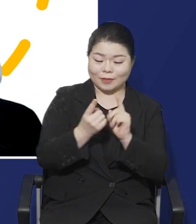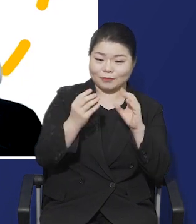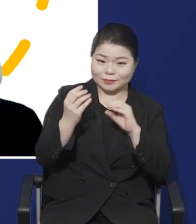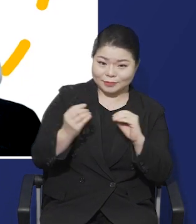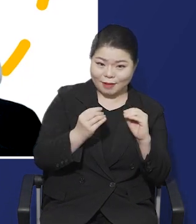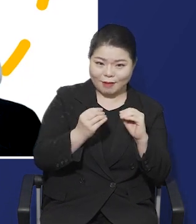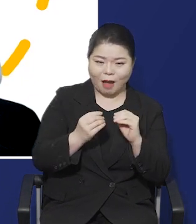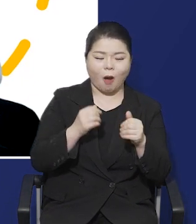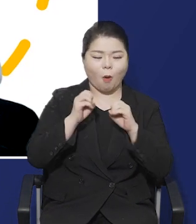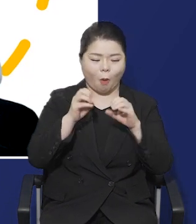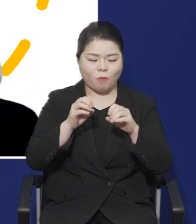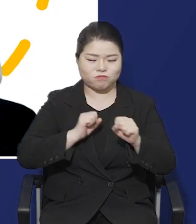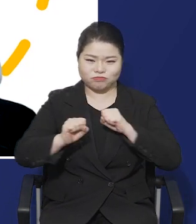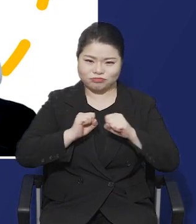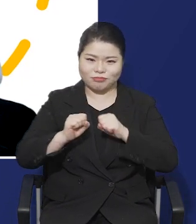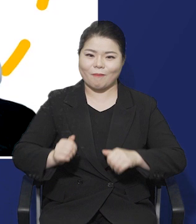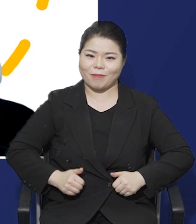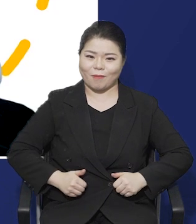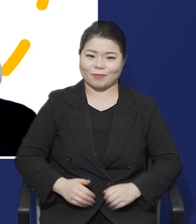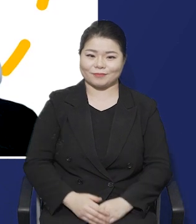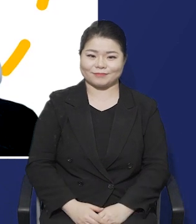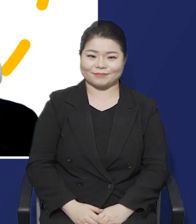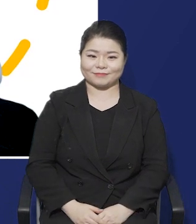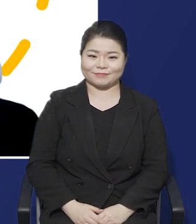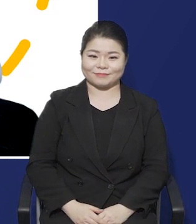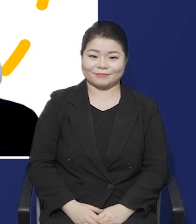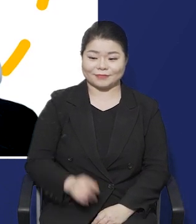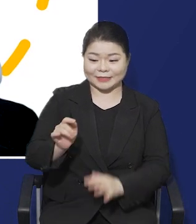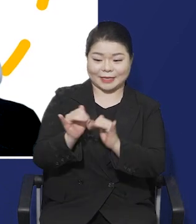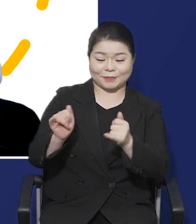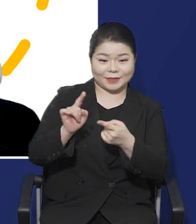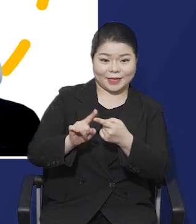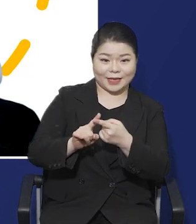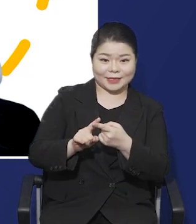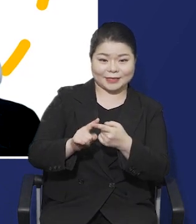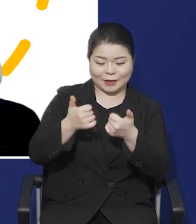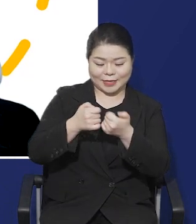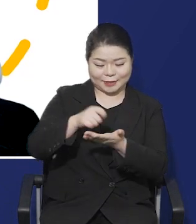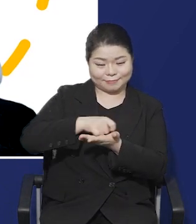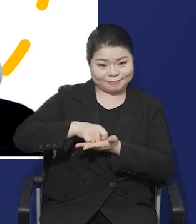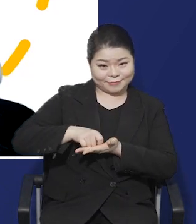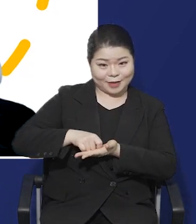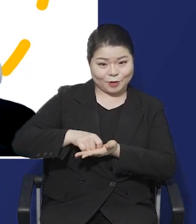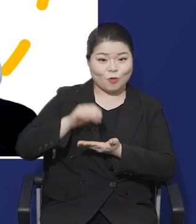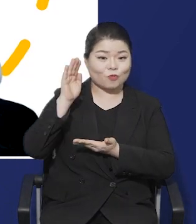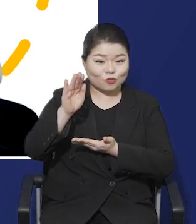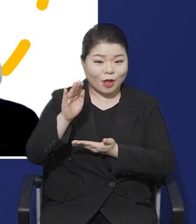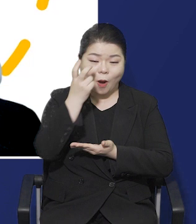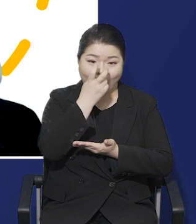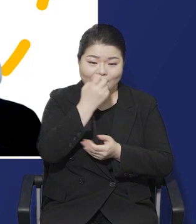집중적인 마케팅 활동도 해야 됩니다. 그래서 이들에 대해서 상담 일지를 통해서 향후에